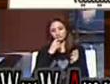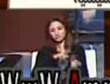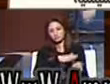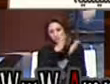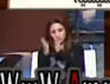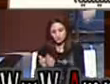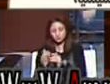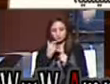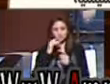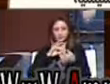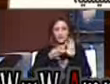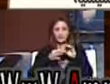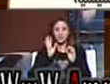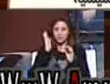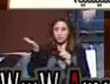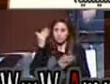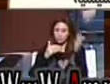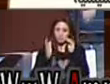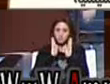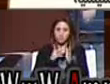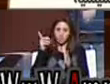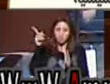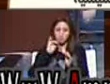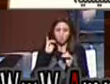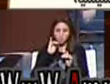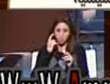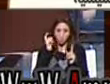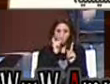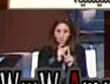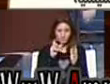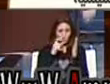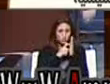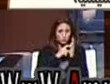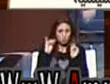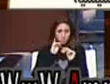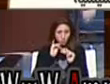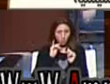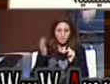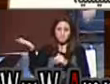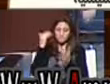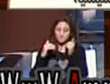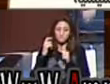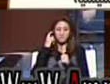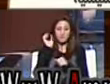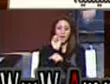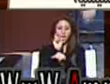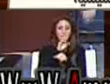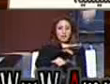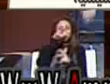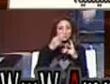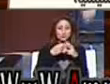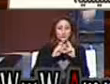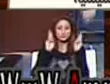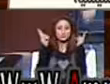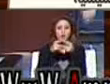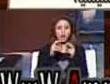تضم ايضا اي حد مهتم بموضوع الدستور ونشر الثقافة الدستورية وتكريس تطبيق